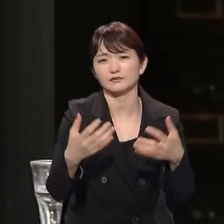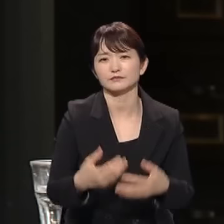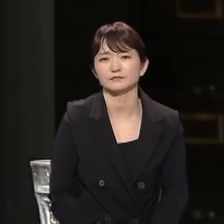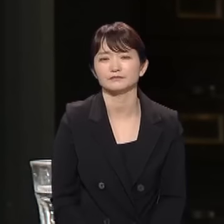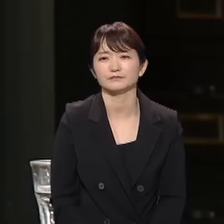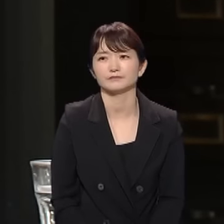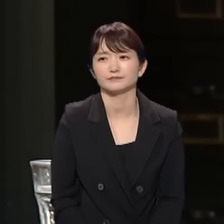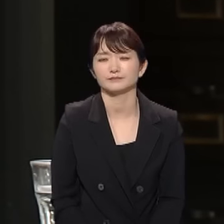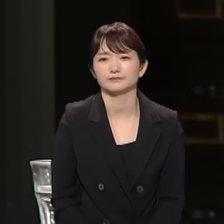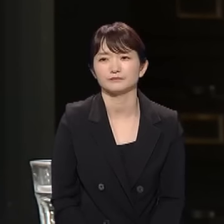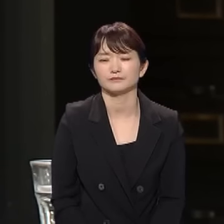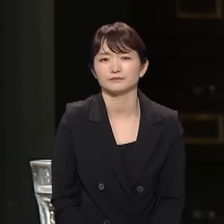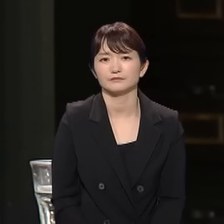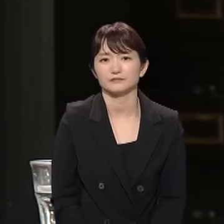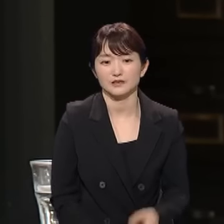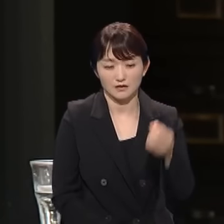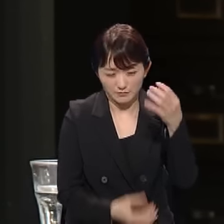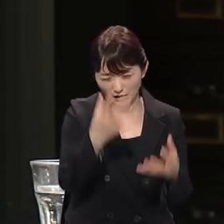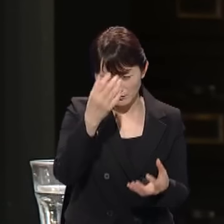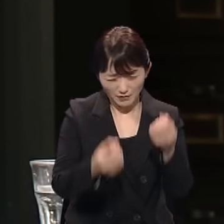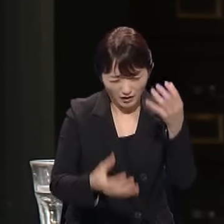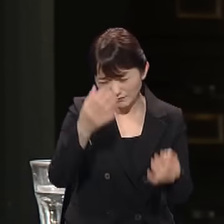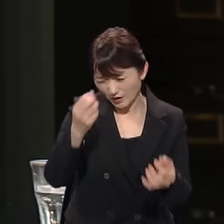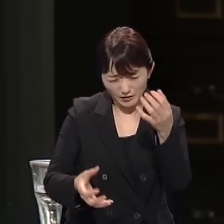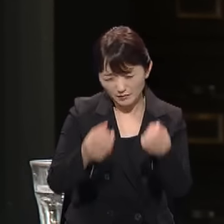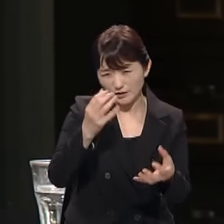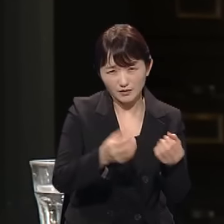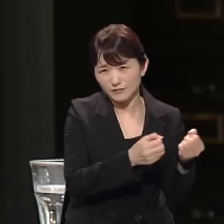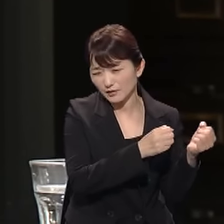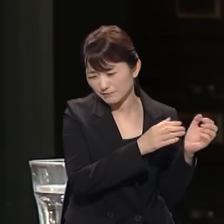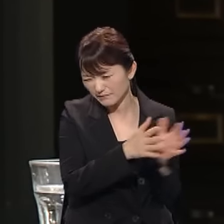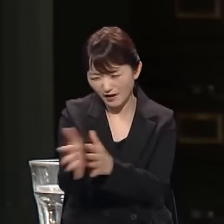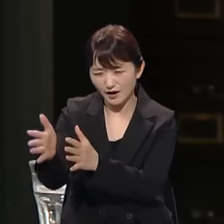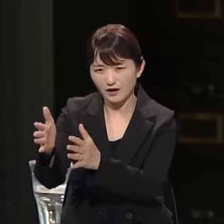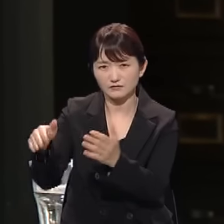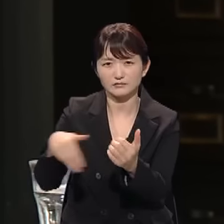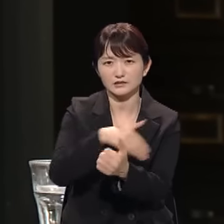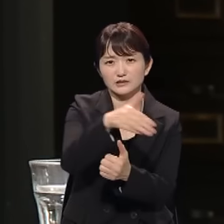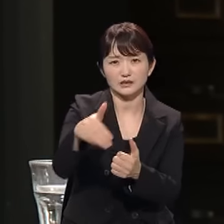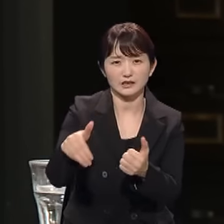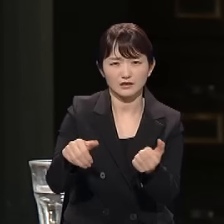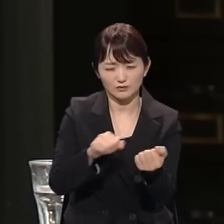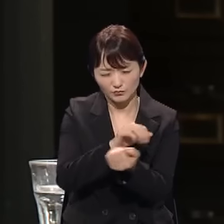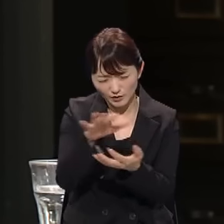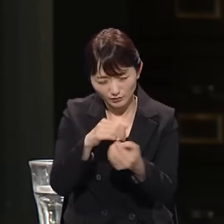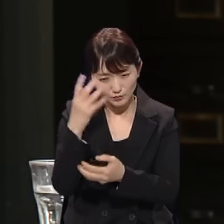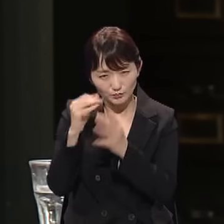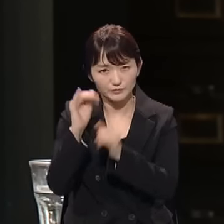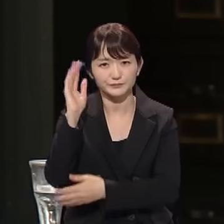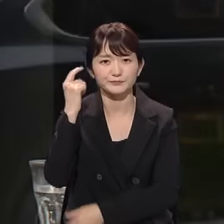것처럼 연쇄 폭발이 계속 벌어집니다. 화재 현장은 아수라장이었죠. 목격자 얘기 잠깐 듣고